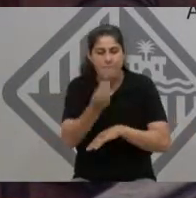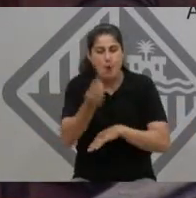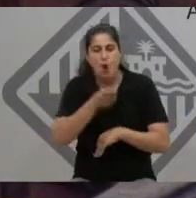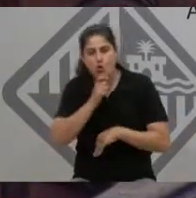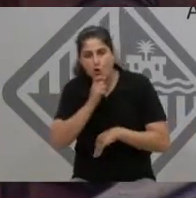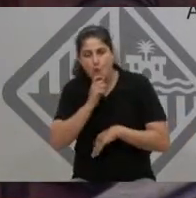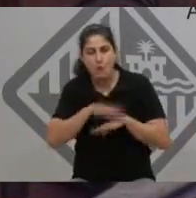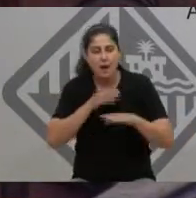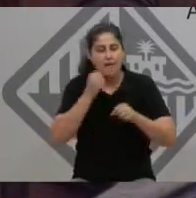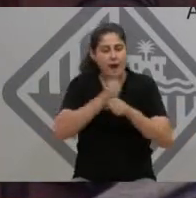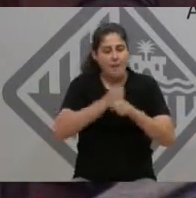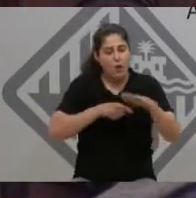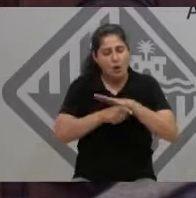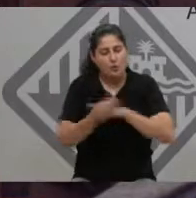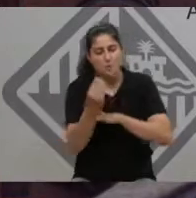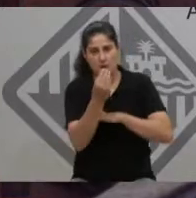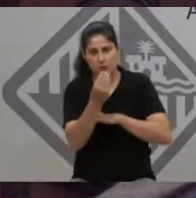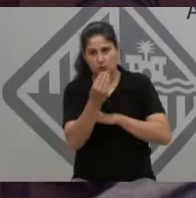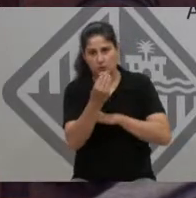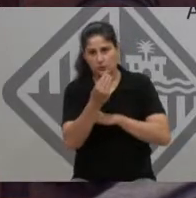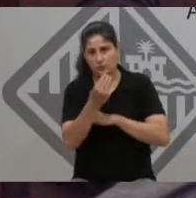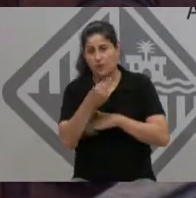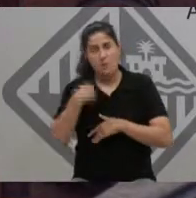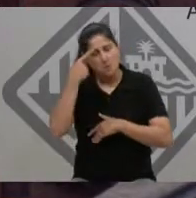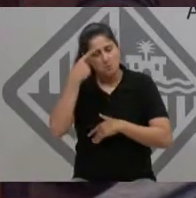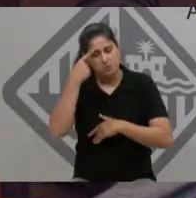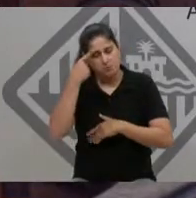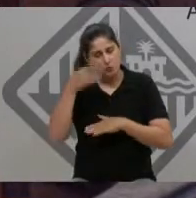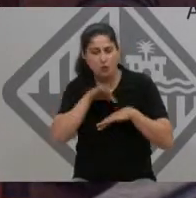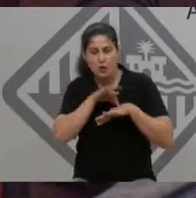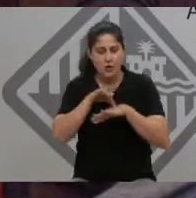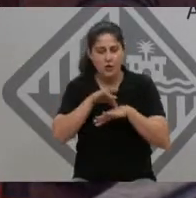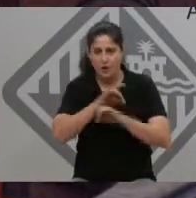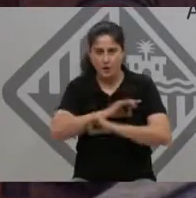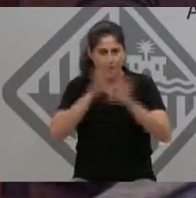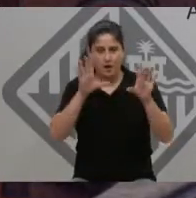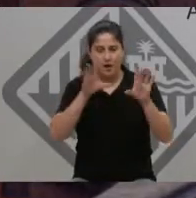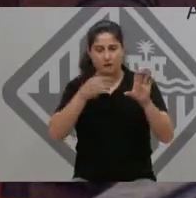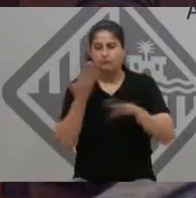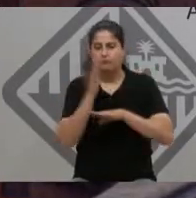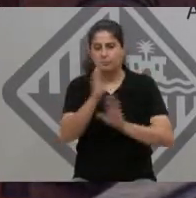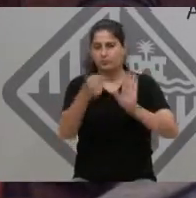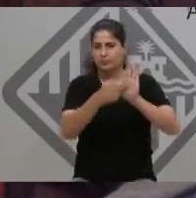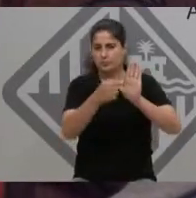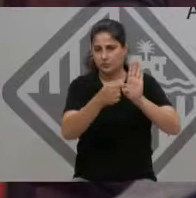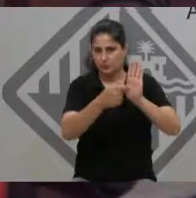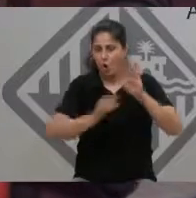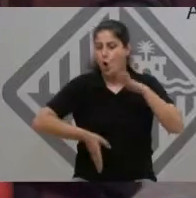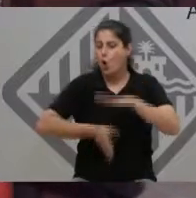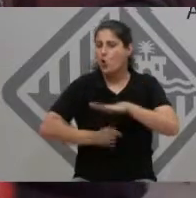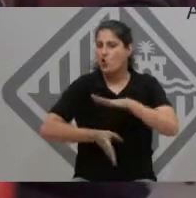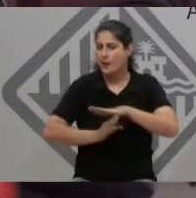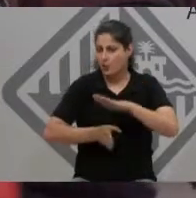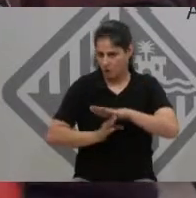de les seves funcions. En aquest sentit, crec que la línia és clara i per això presentem aquesta proposició de continuar